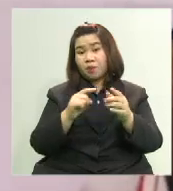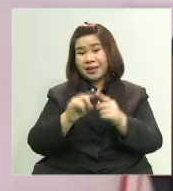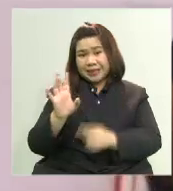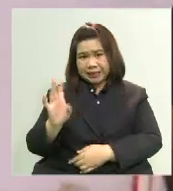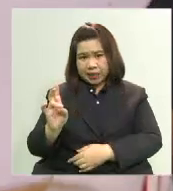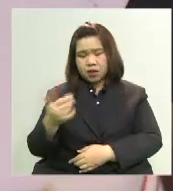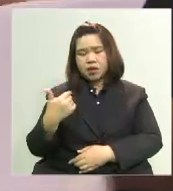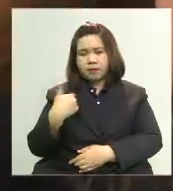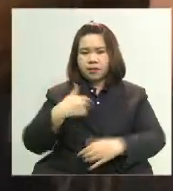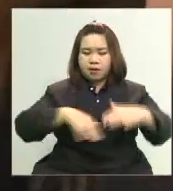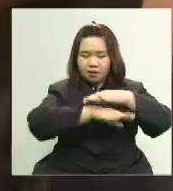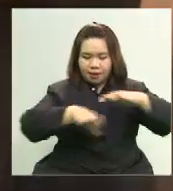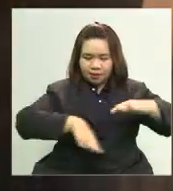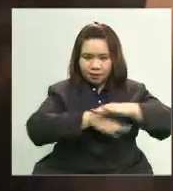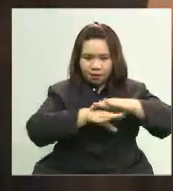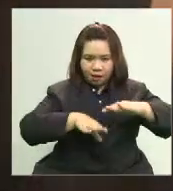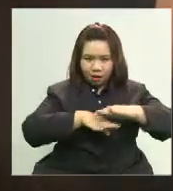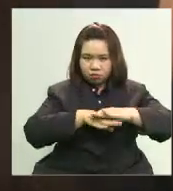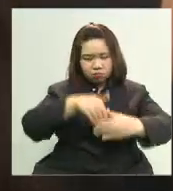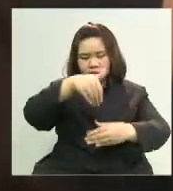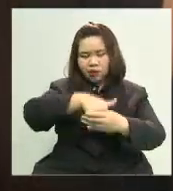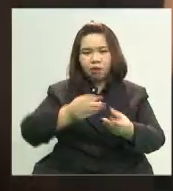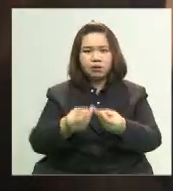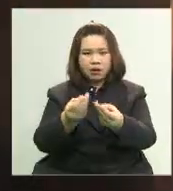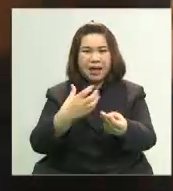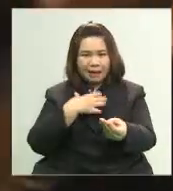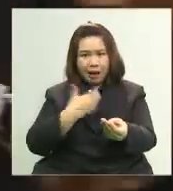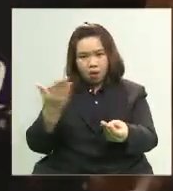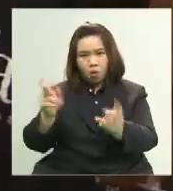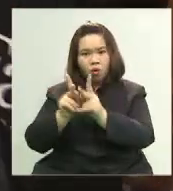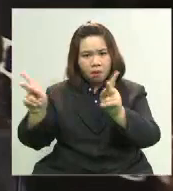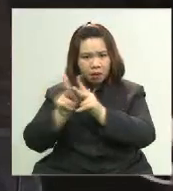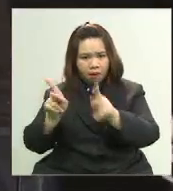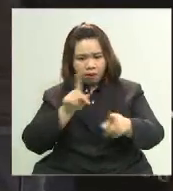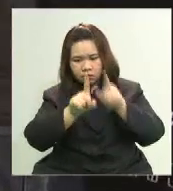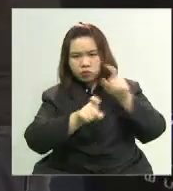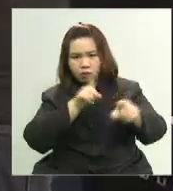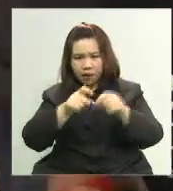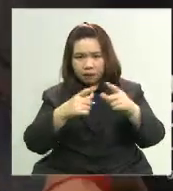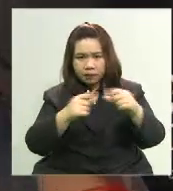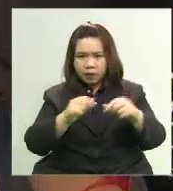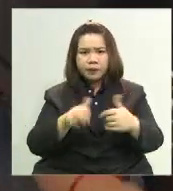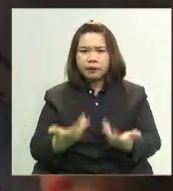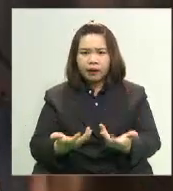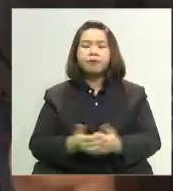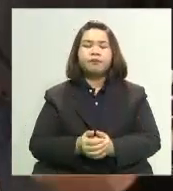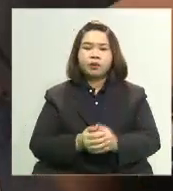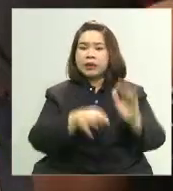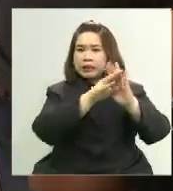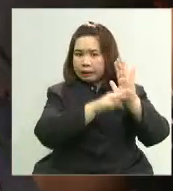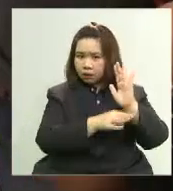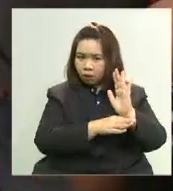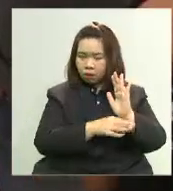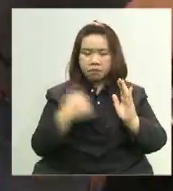นำทั้งหลักฐานนะคะมามอบให้เพราะว่าอยากให้มีการตั้งคณะกรรมการขึ้นมาสืบสวนข้อเท็จจริงการสืบสวน